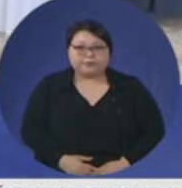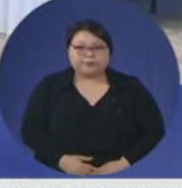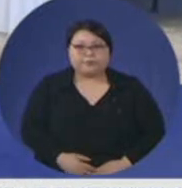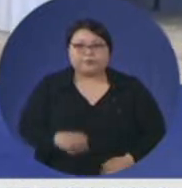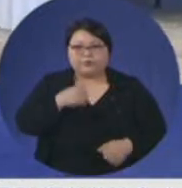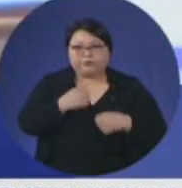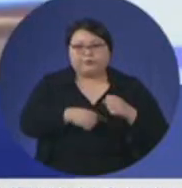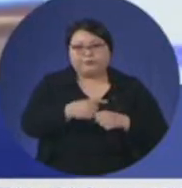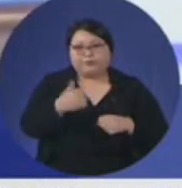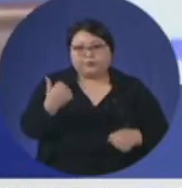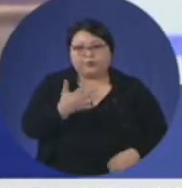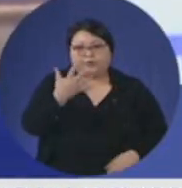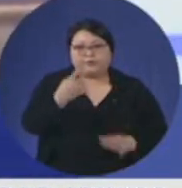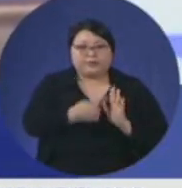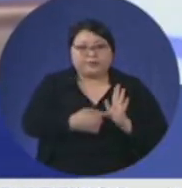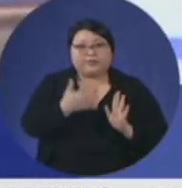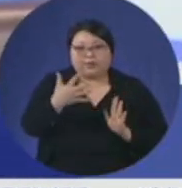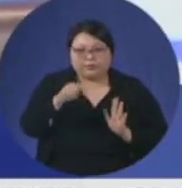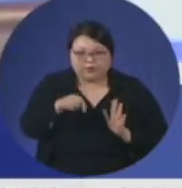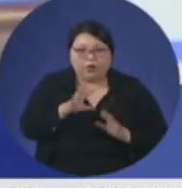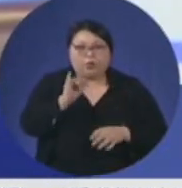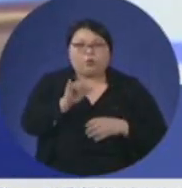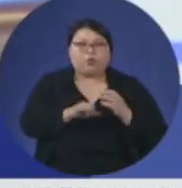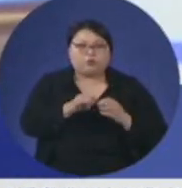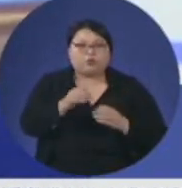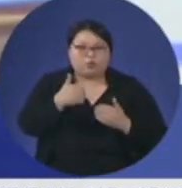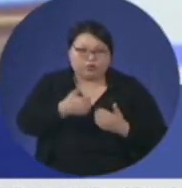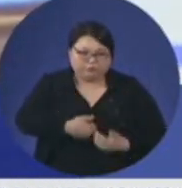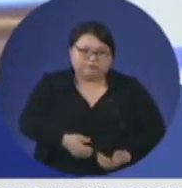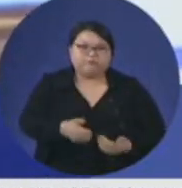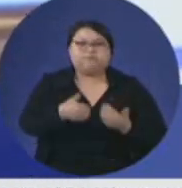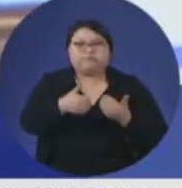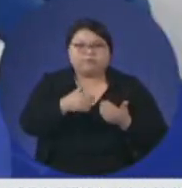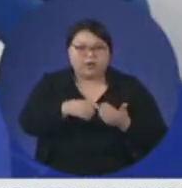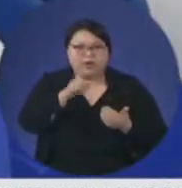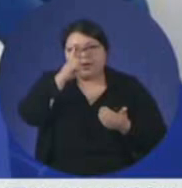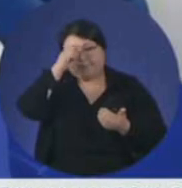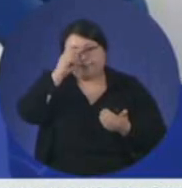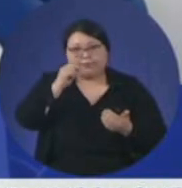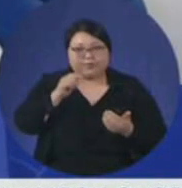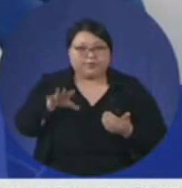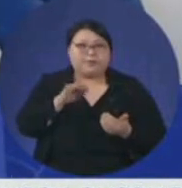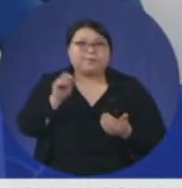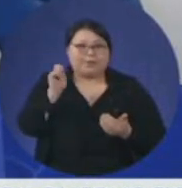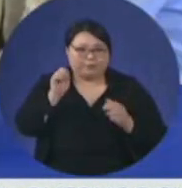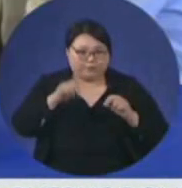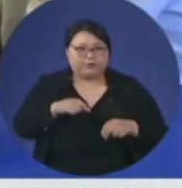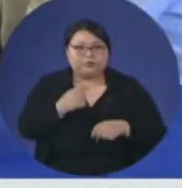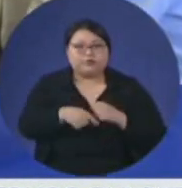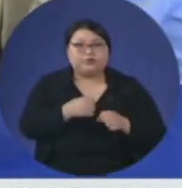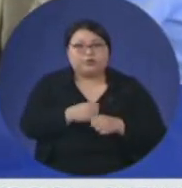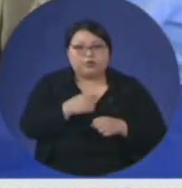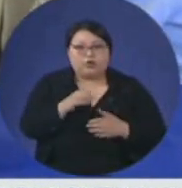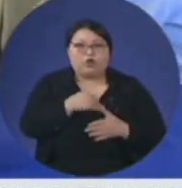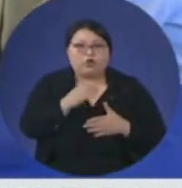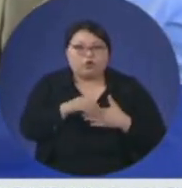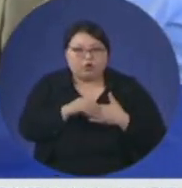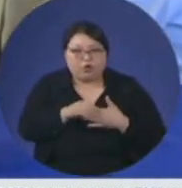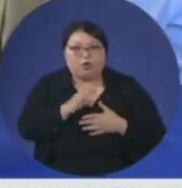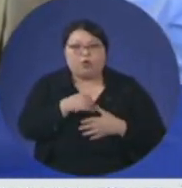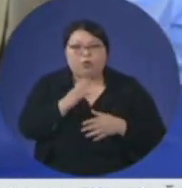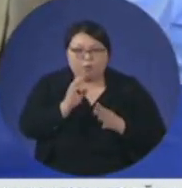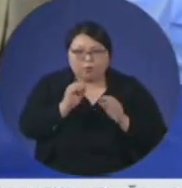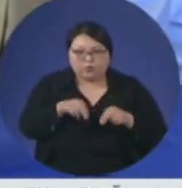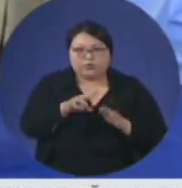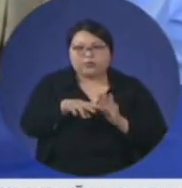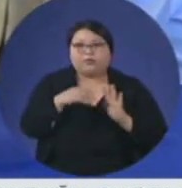Жил бүрийн 5 дугаар сарын 5-ыг олон улсын их баригчдын өдөр болгон тэмдэглэдэг. Энэ жилийн их баригчдын өдрийг нотлохоог бодит хэрэг болгоход